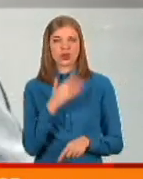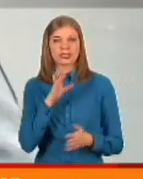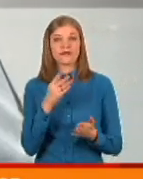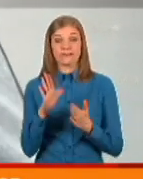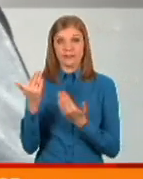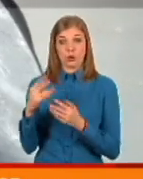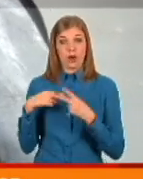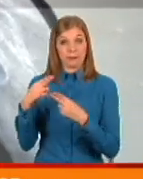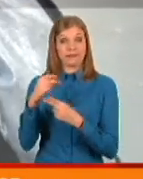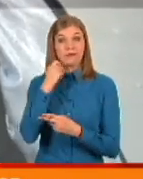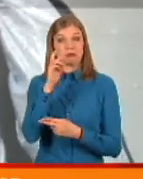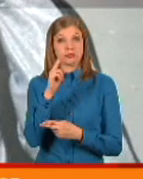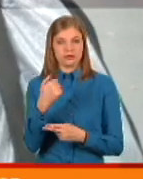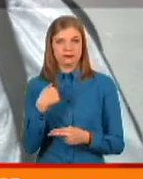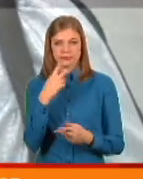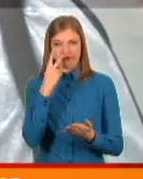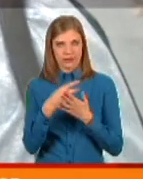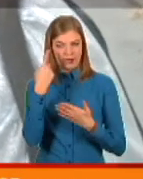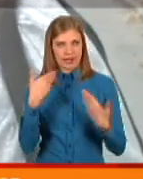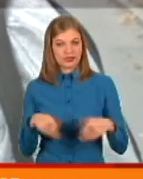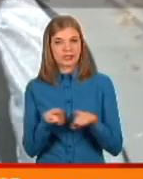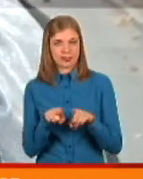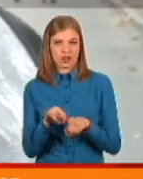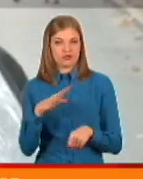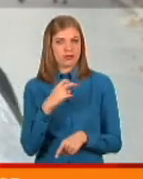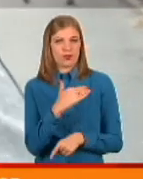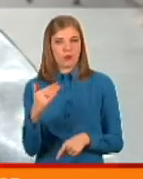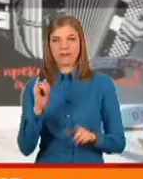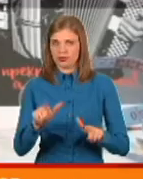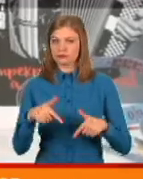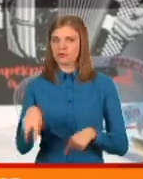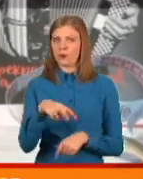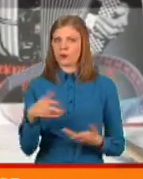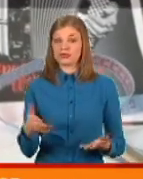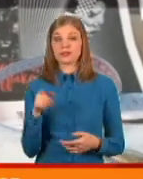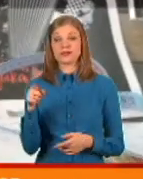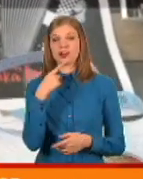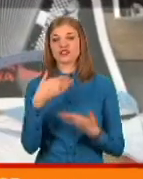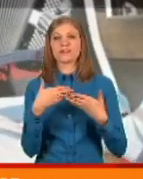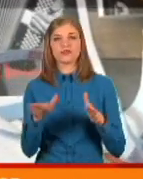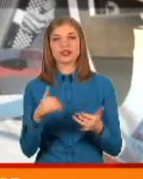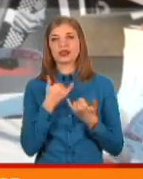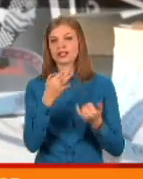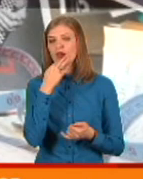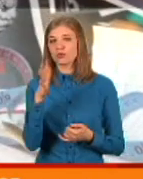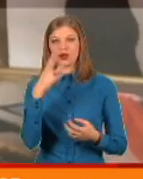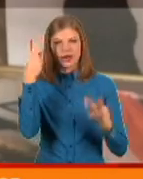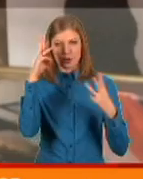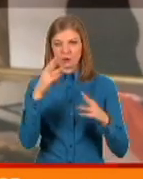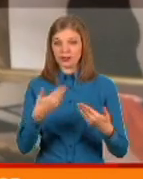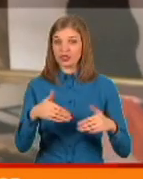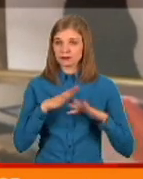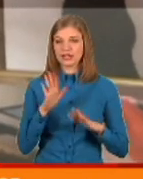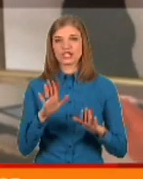в ее возрасте выглядеть так же и быть тоже на уровне. И ходить на каблуках. Лариса каже, відкрита для будь-яких модельних пропозицій,